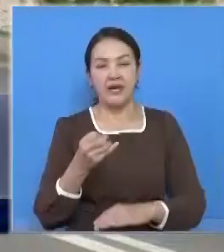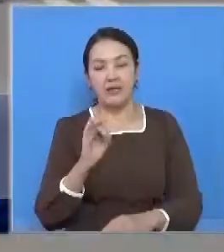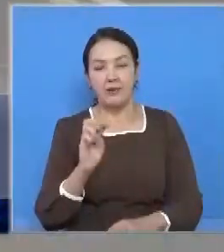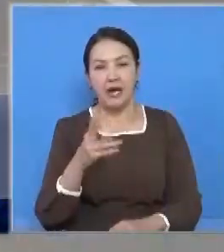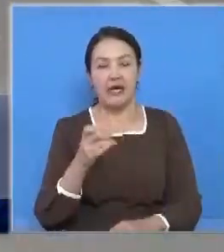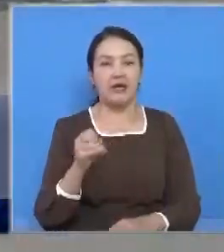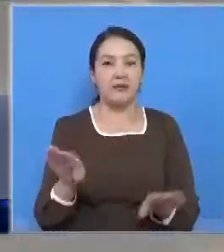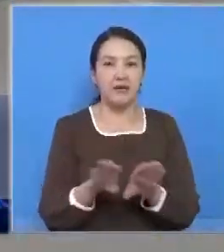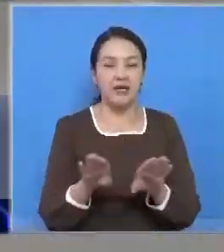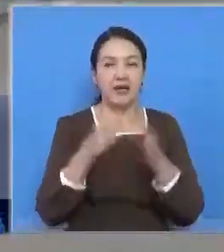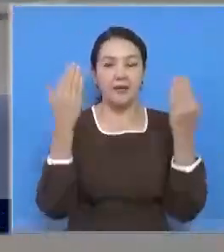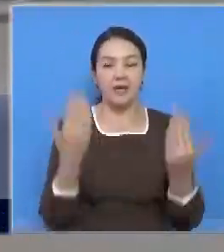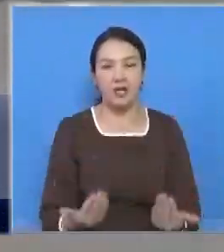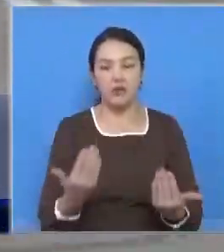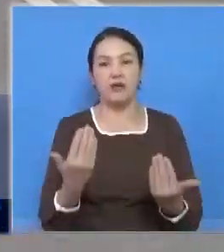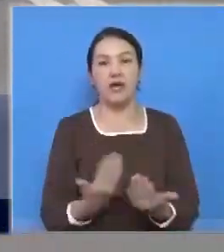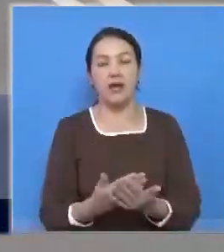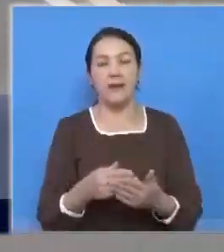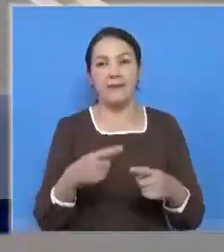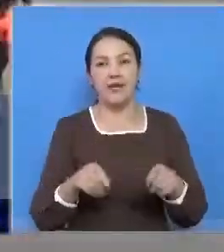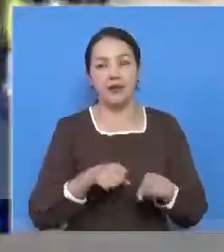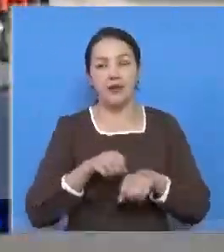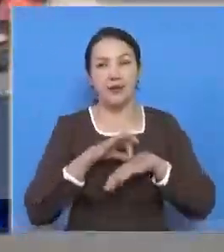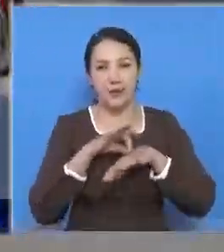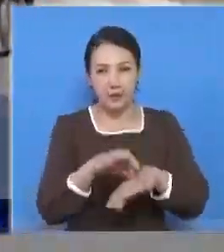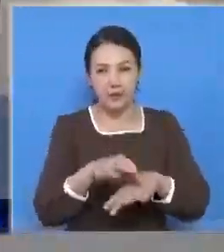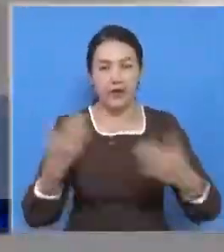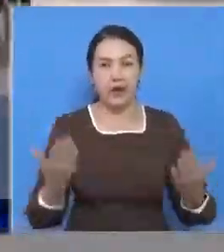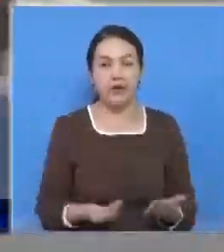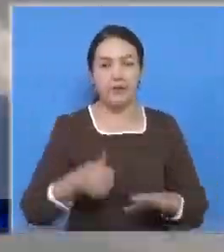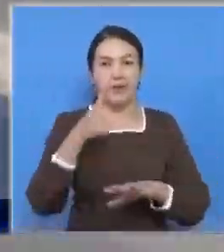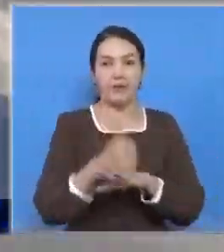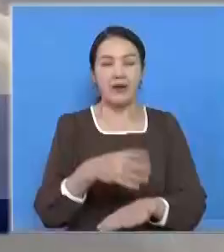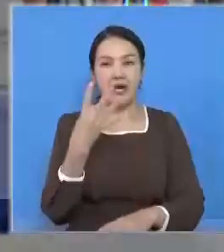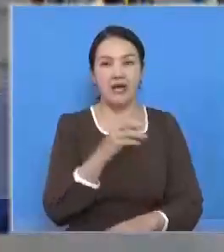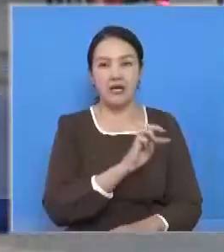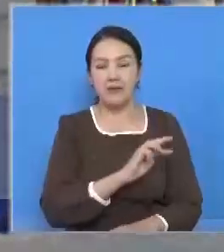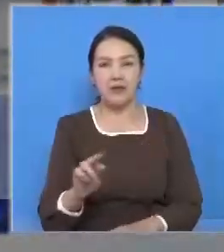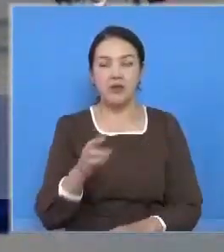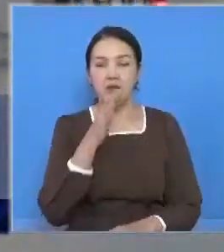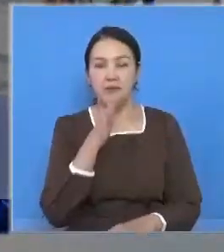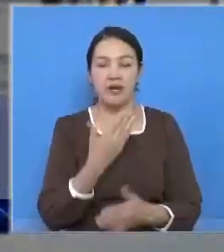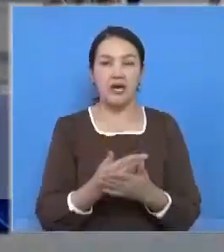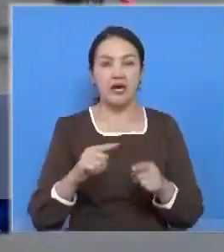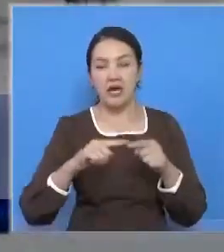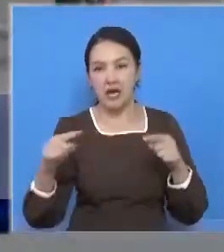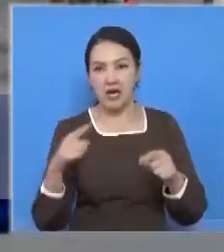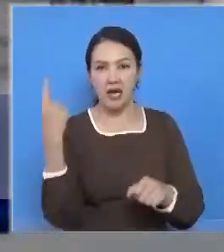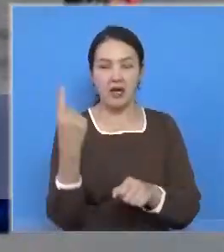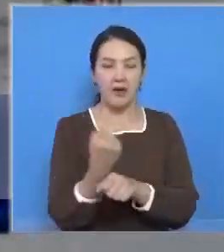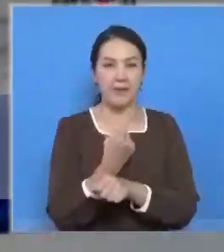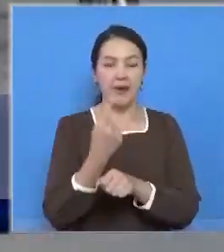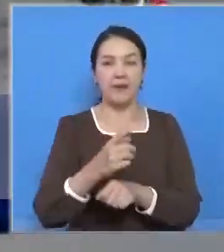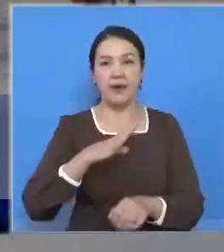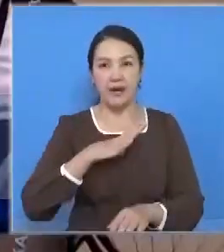батыр даңғылдары мен Бөгенбай батыр көшесінің бір бөлігін жүріп өтті. Өңір басшысы 40 минутқа жуық уақытқа белгіленген қашықтықты алғашқылардың